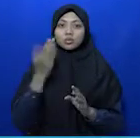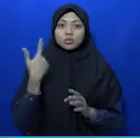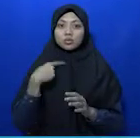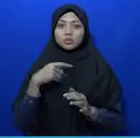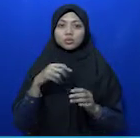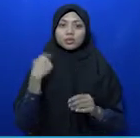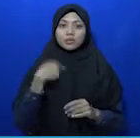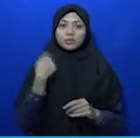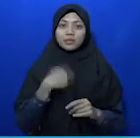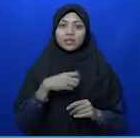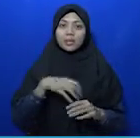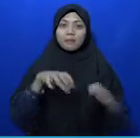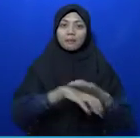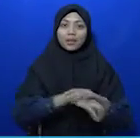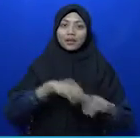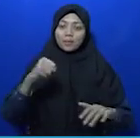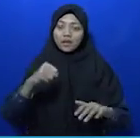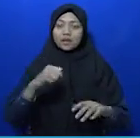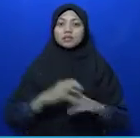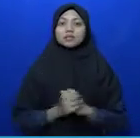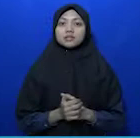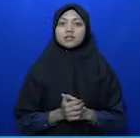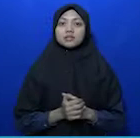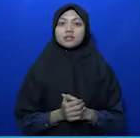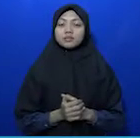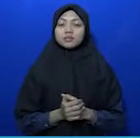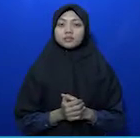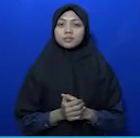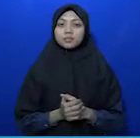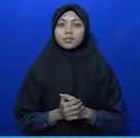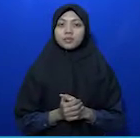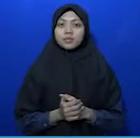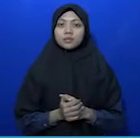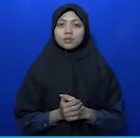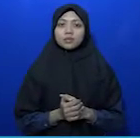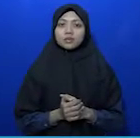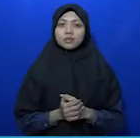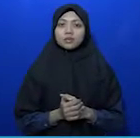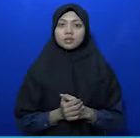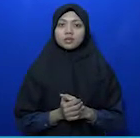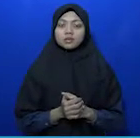Kemudian melibatkan juga pengusaha Rizal Bakri dan juga Bob Hasan. Nah,